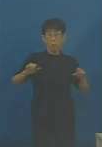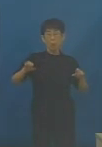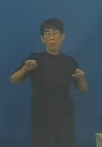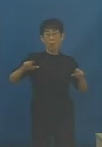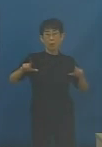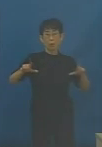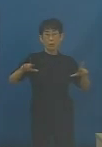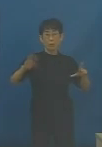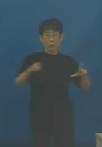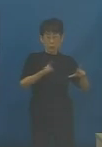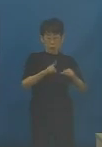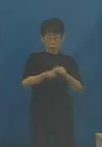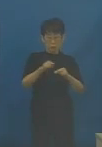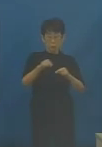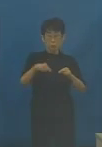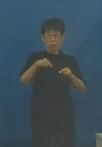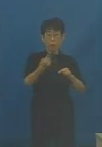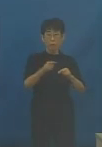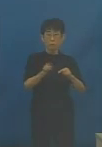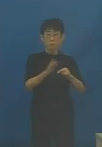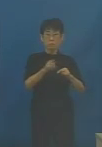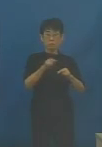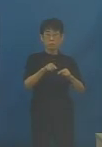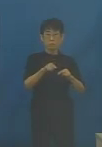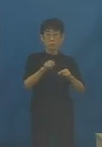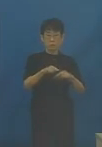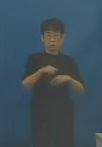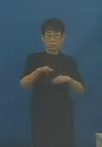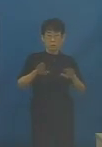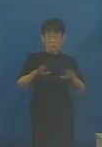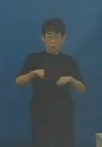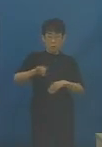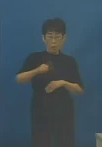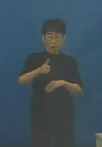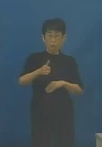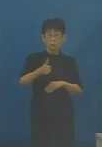ういうことで551というベースでありまして